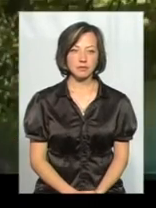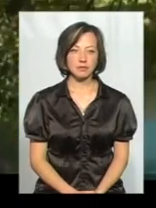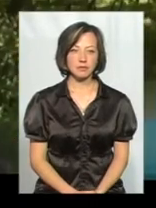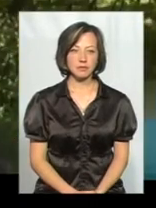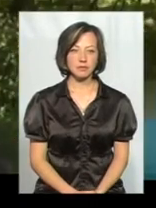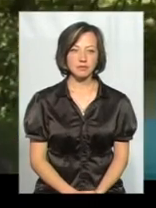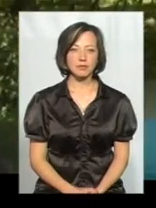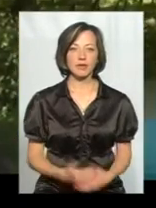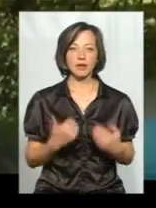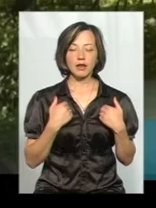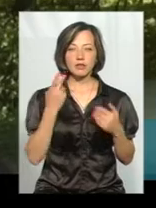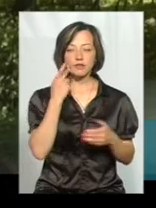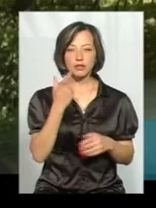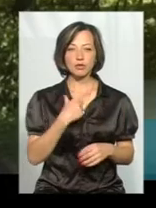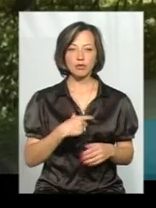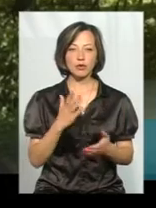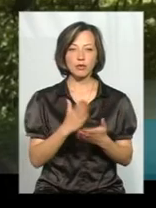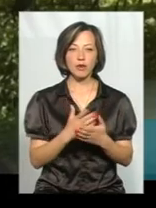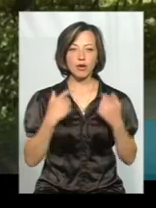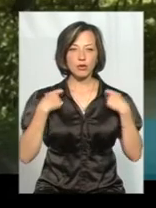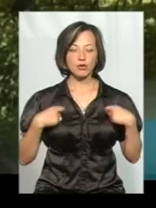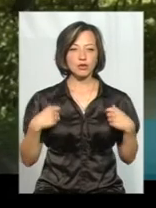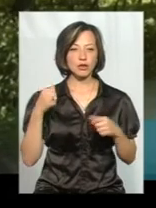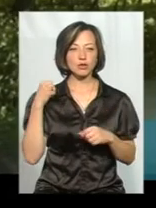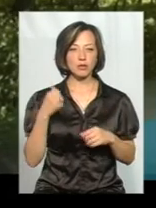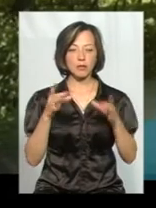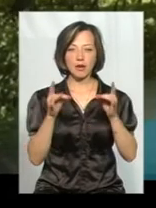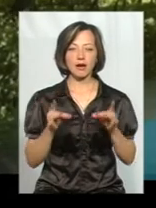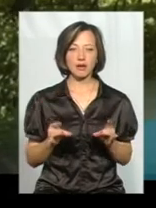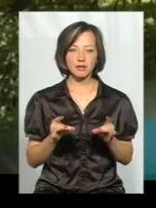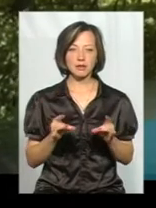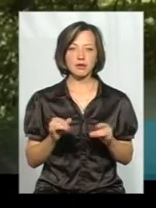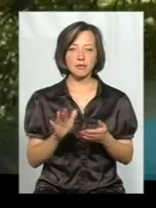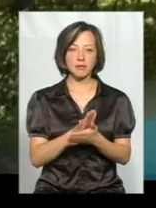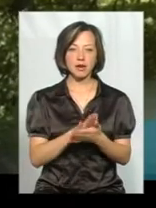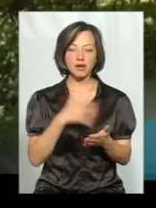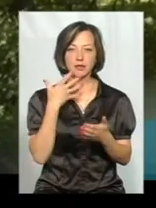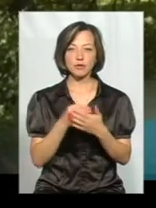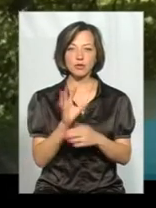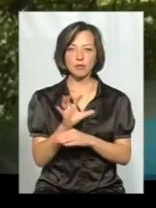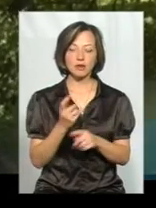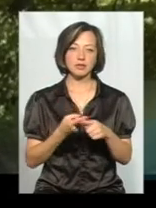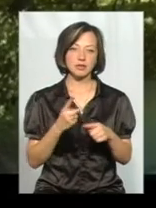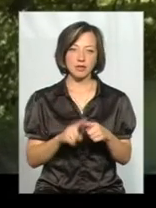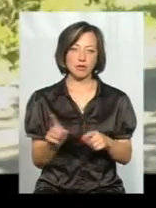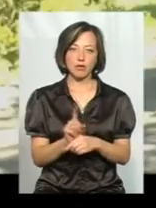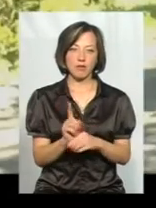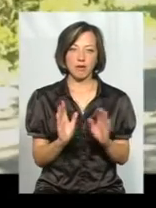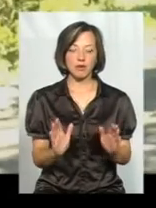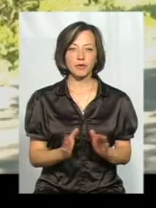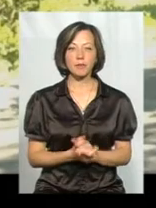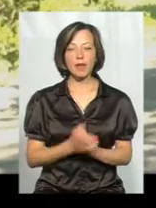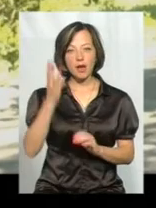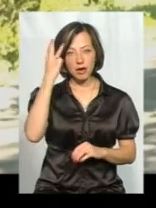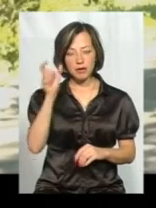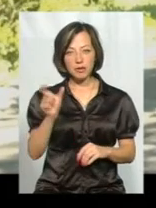Я завжди з собою маю у рюкзачку пакетики і прибираю за своєю собачкою. Це нормально.